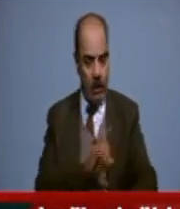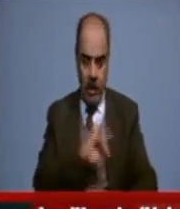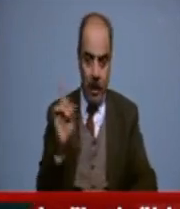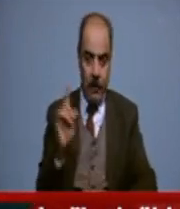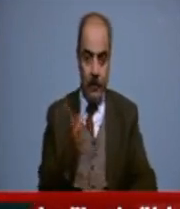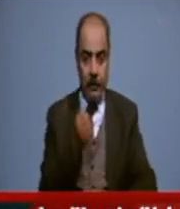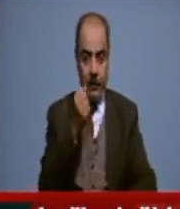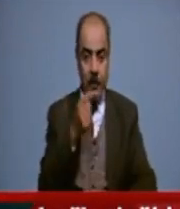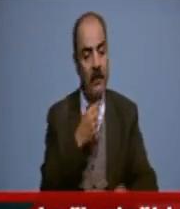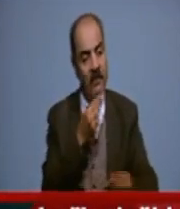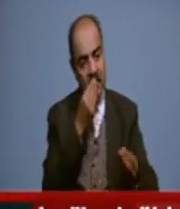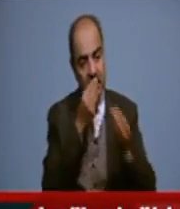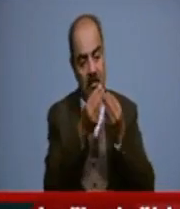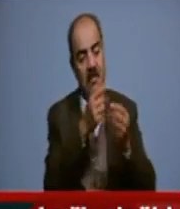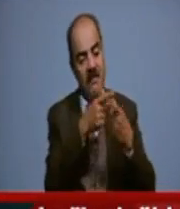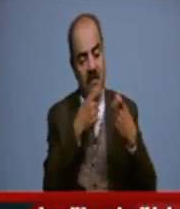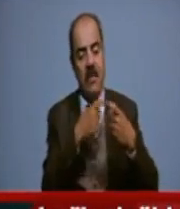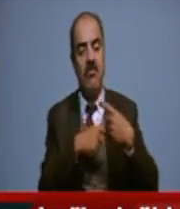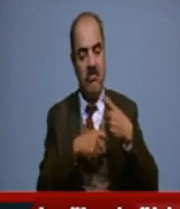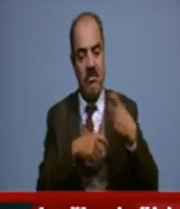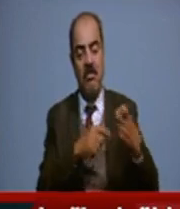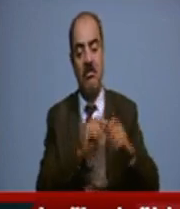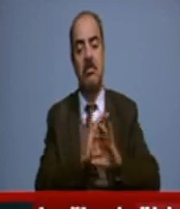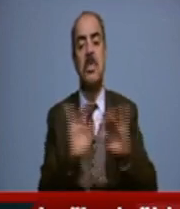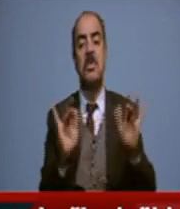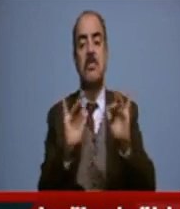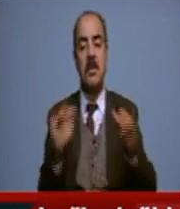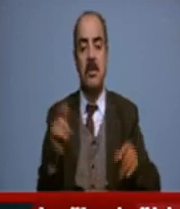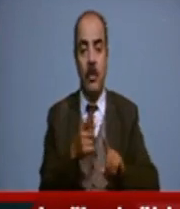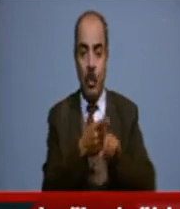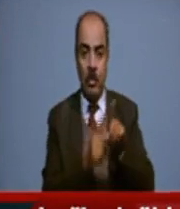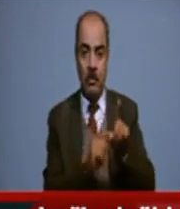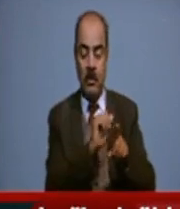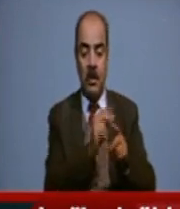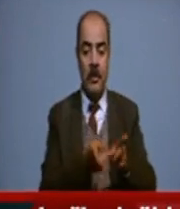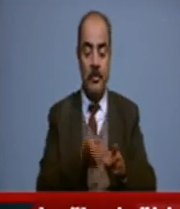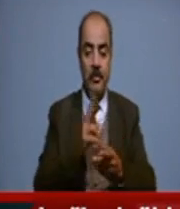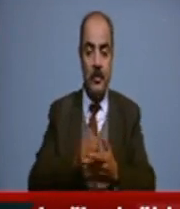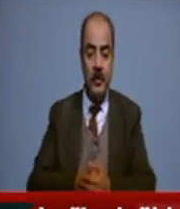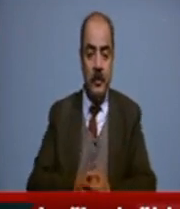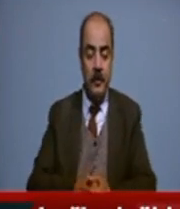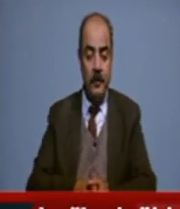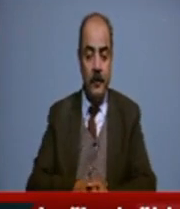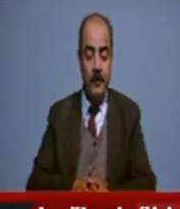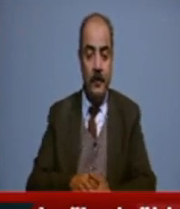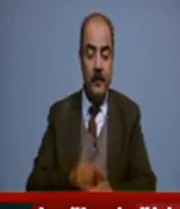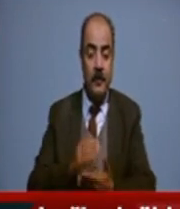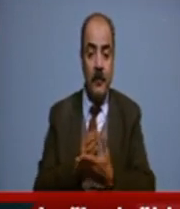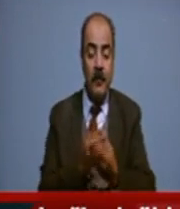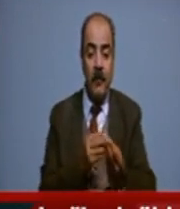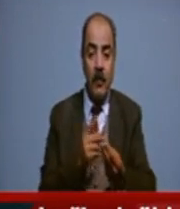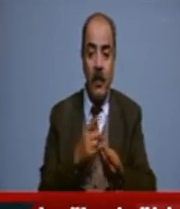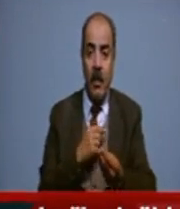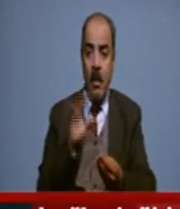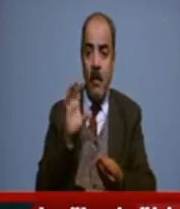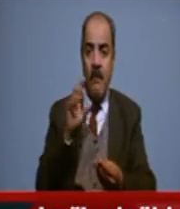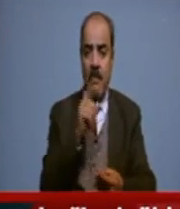تفاهم لدى فخامة رئيسة الوزراء على إن الدولة اللي هي الأكثر جفافا في